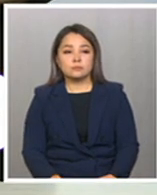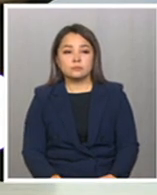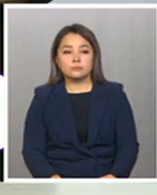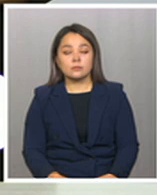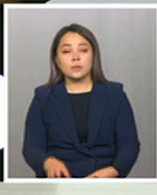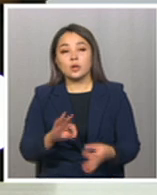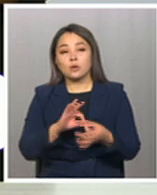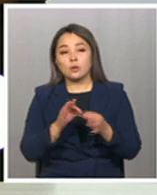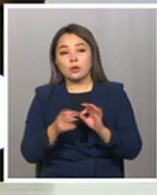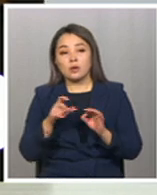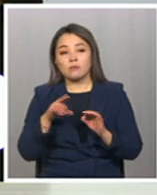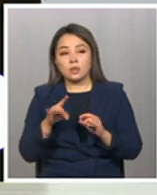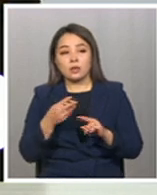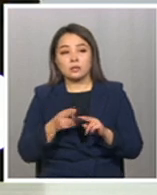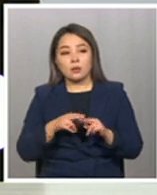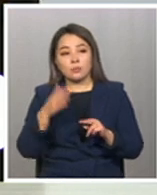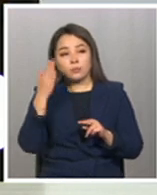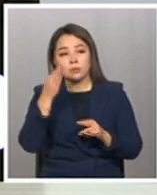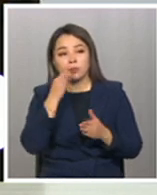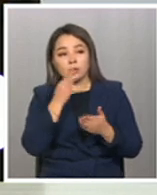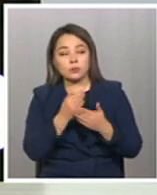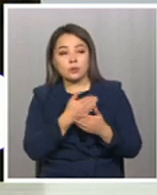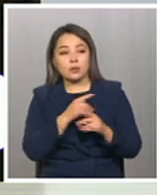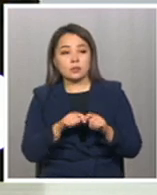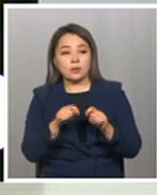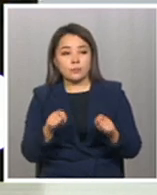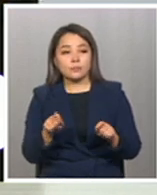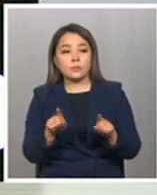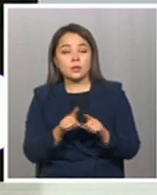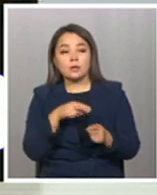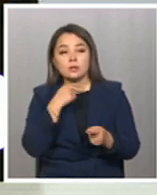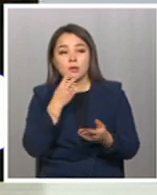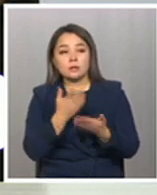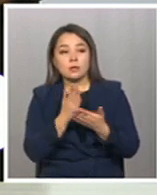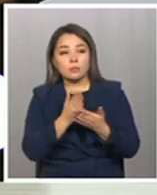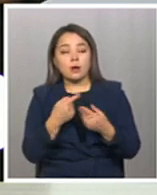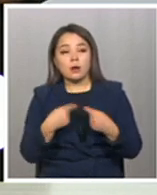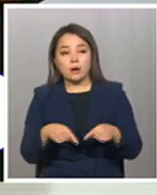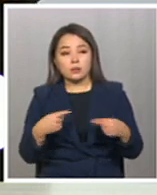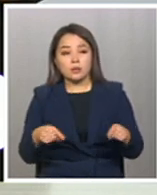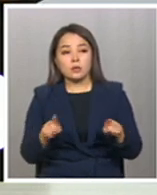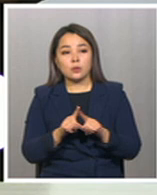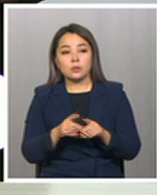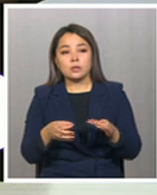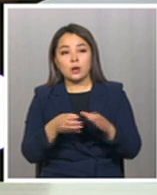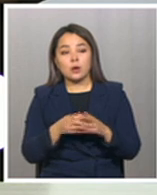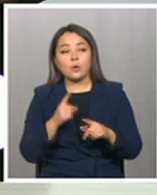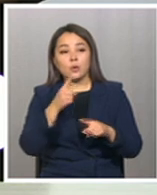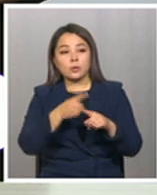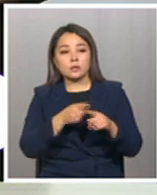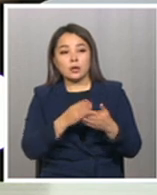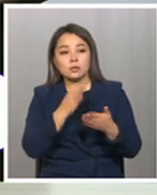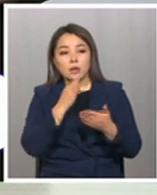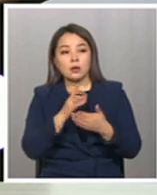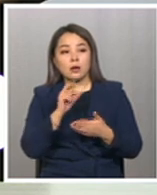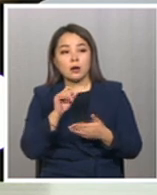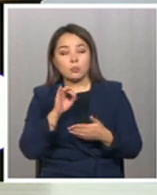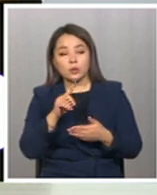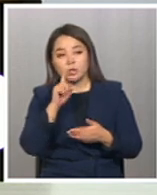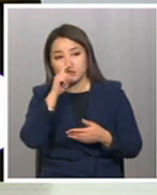Күрделі эфирлердің қасиеттеріне тоқталып өтейік. Қарап отырсаңыздар, әртүрлі радикалды қосылыстар, яғни карбон